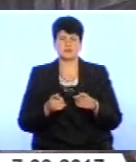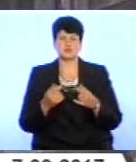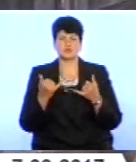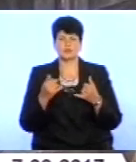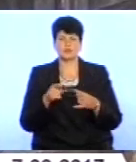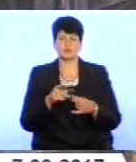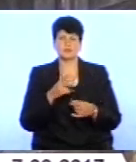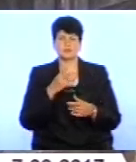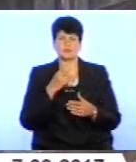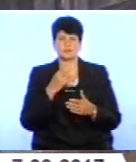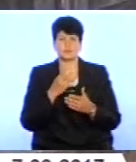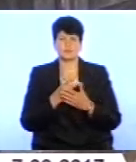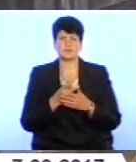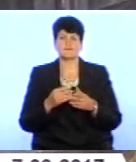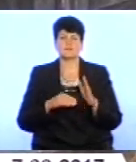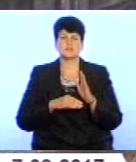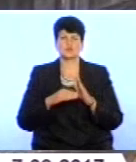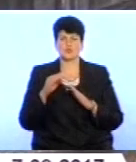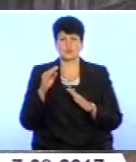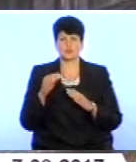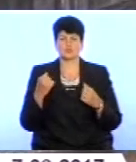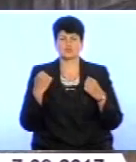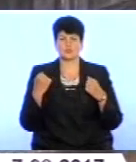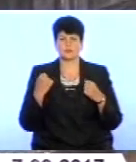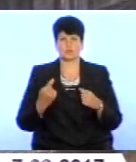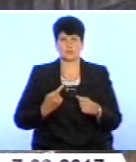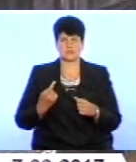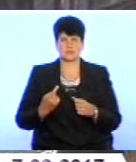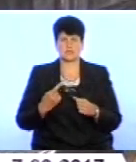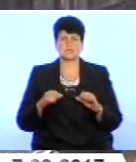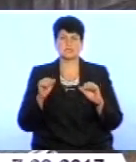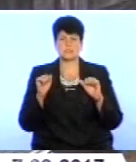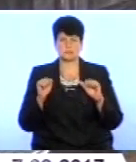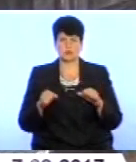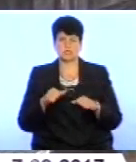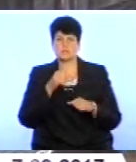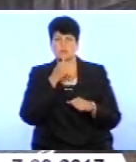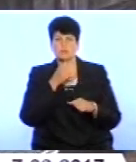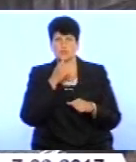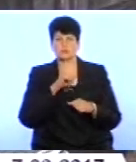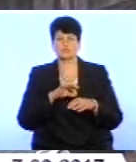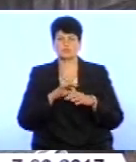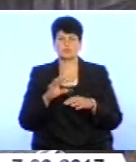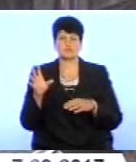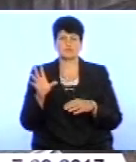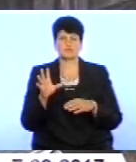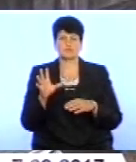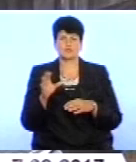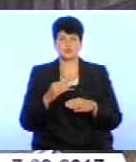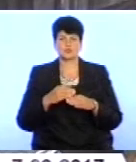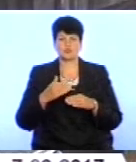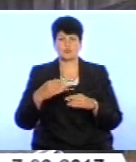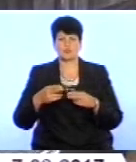вони продемонстрували високу спортивну майстерність, змогли спробувати пройти цілу смугу перешкод